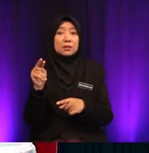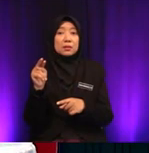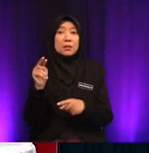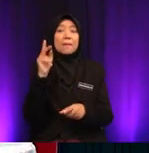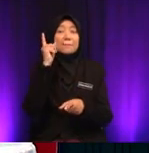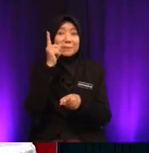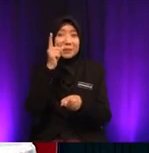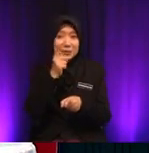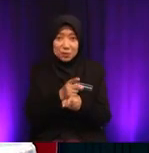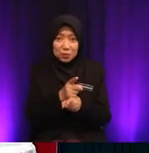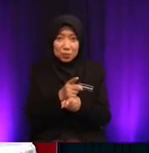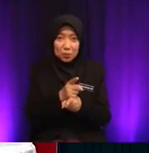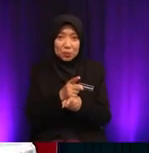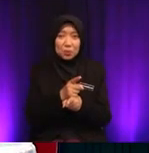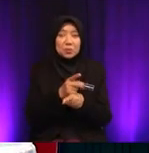BetUS